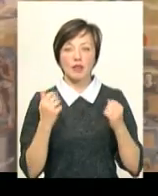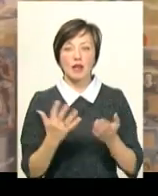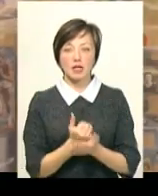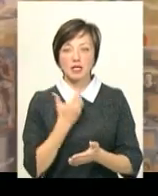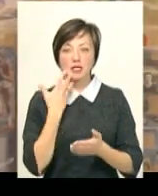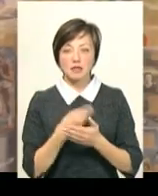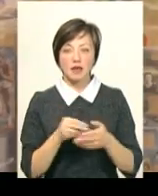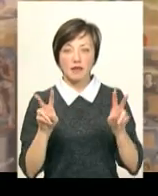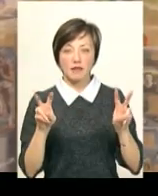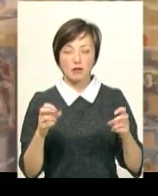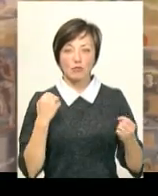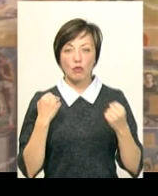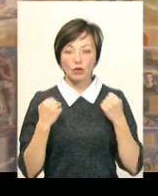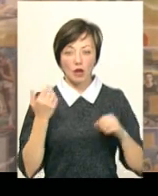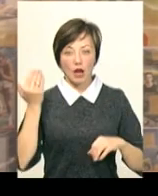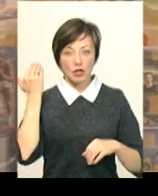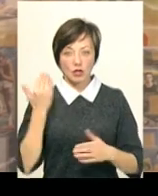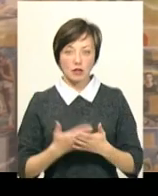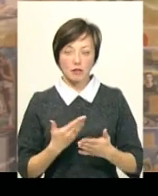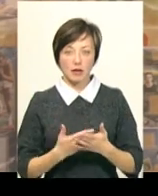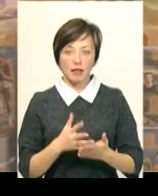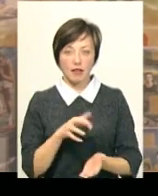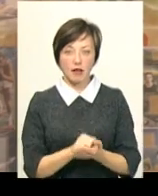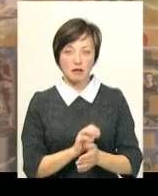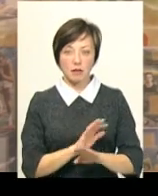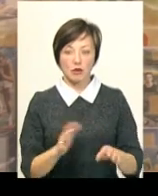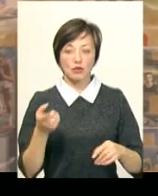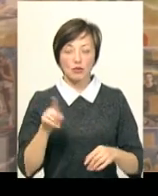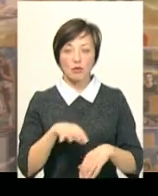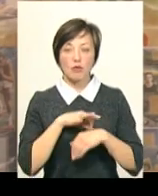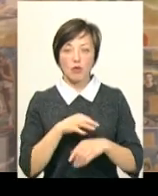свій вид спорту, який вони раніше, наприклад, ним не займалися. Тому